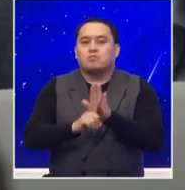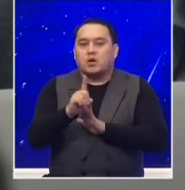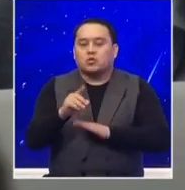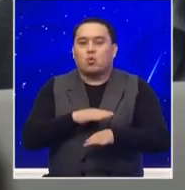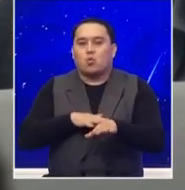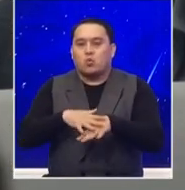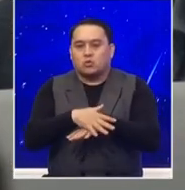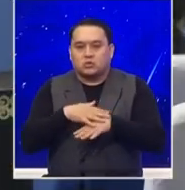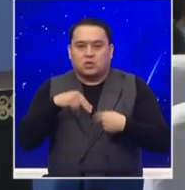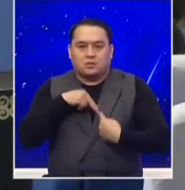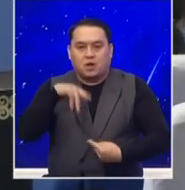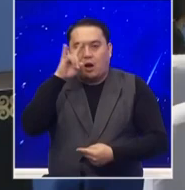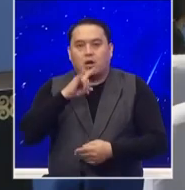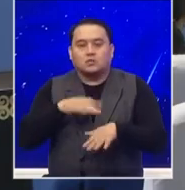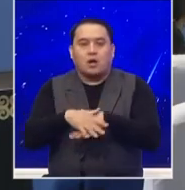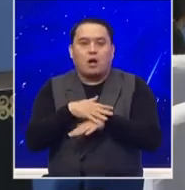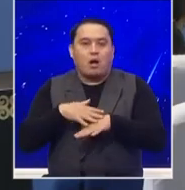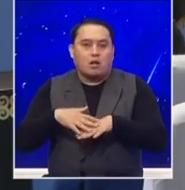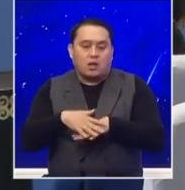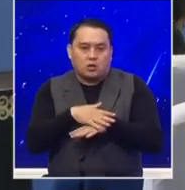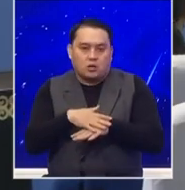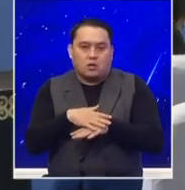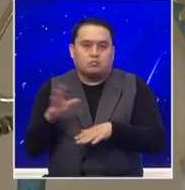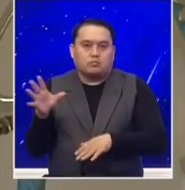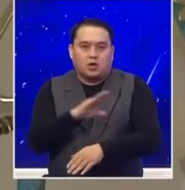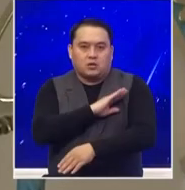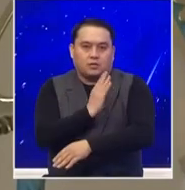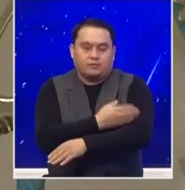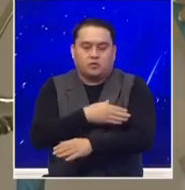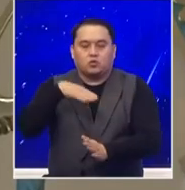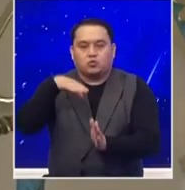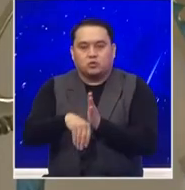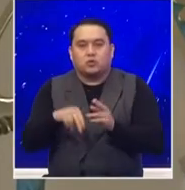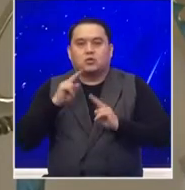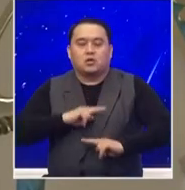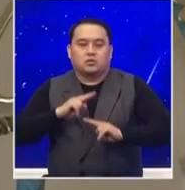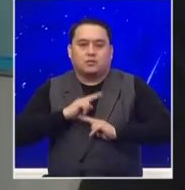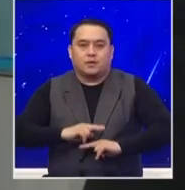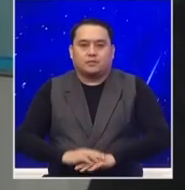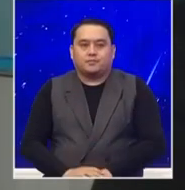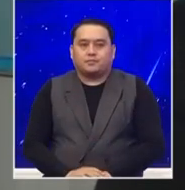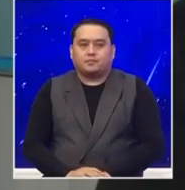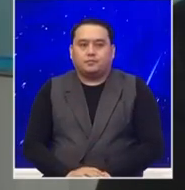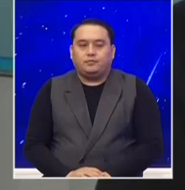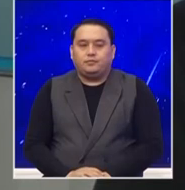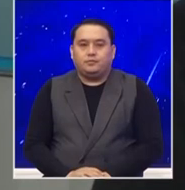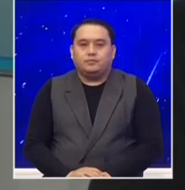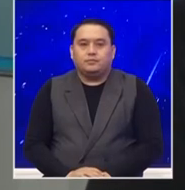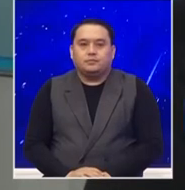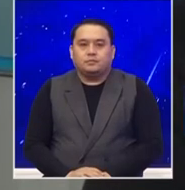жүзеге асыруға Еңбекші Қазақтық халық қалаулылары да барынтасымен жұмыс жасамақ. 7-ші